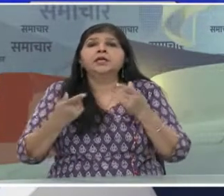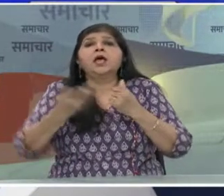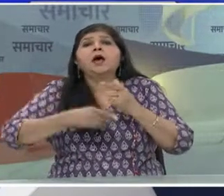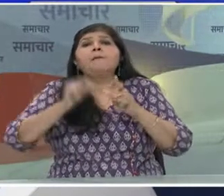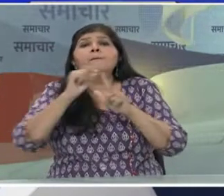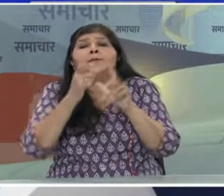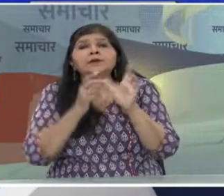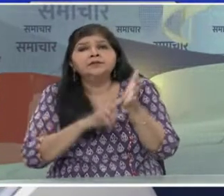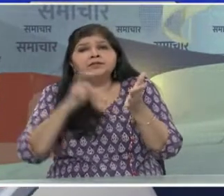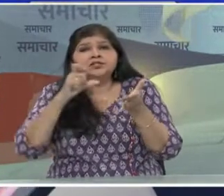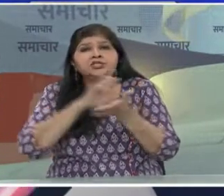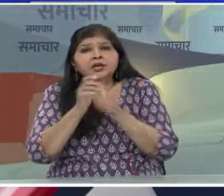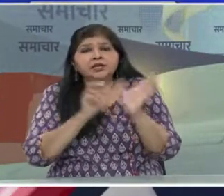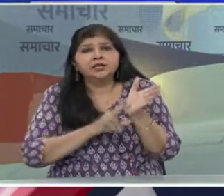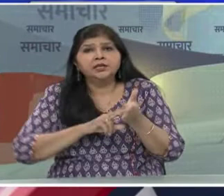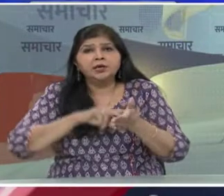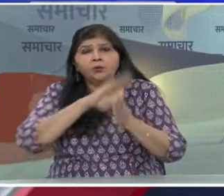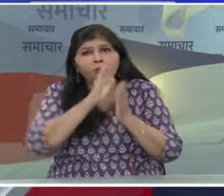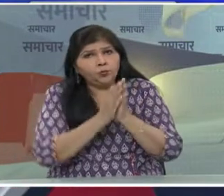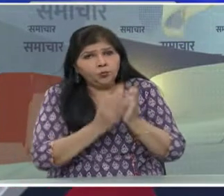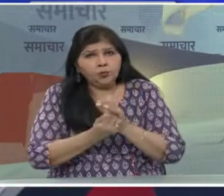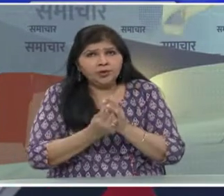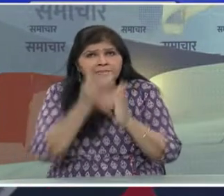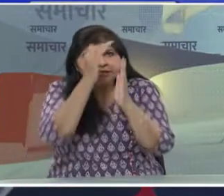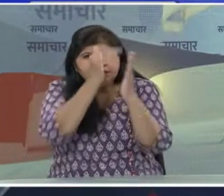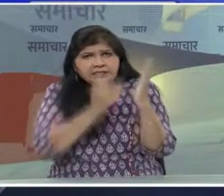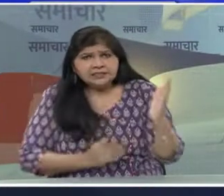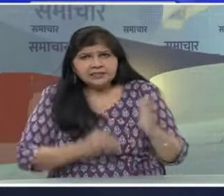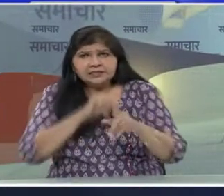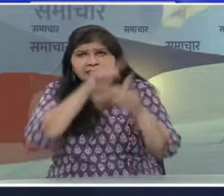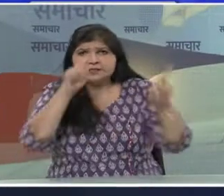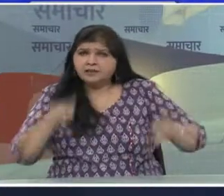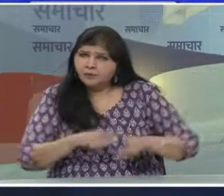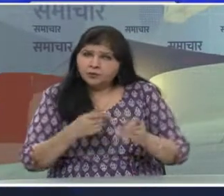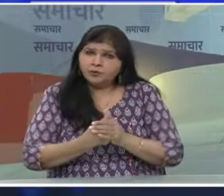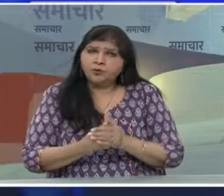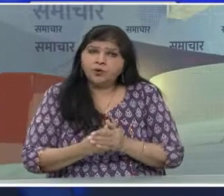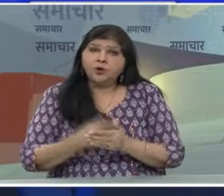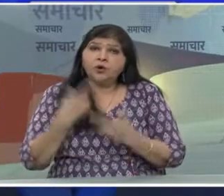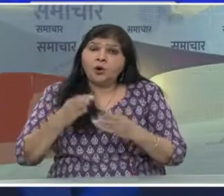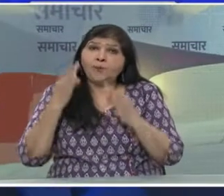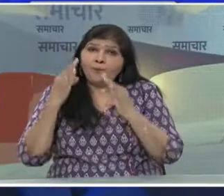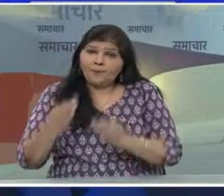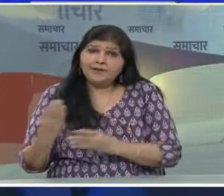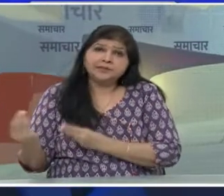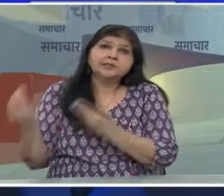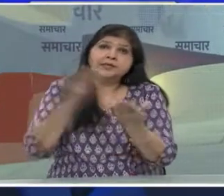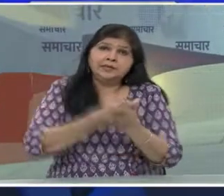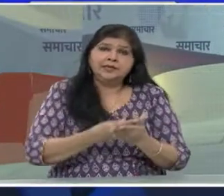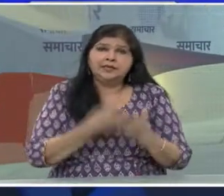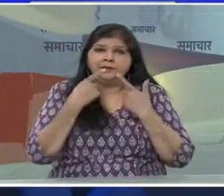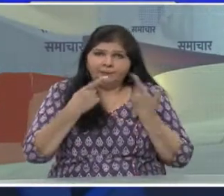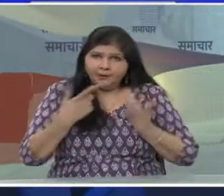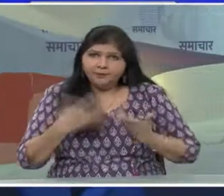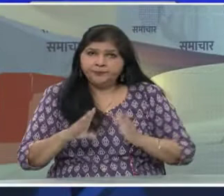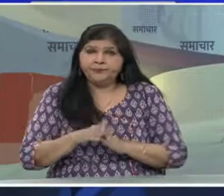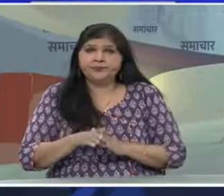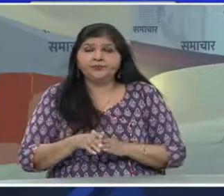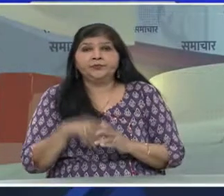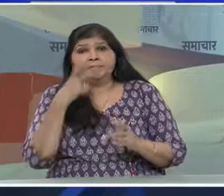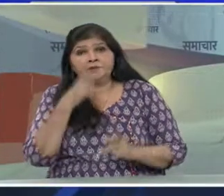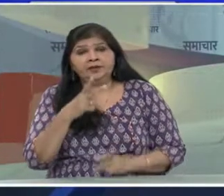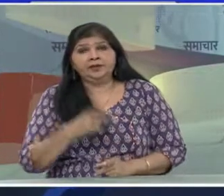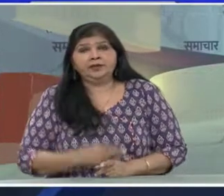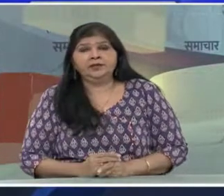राज के पूरे सिस्टम को ही और इफेक्टिव करने की बात हो, और इसमें आप